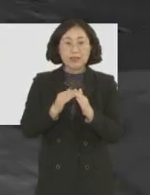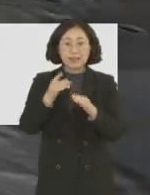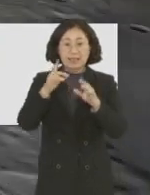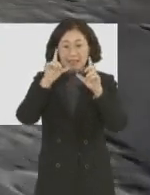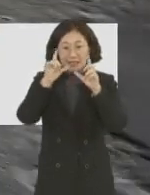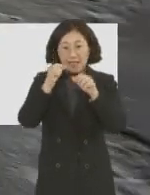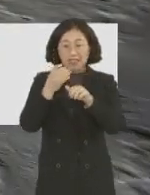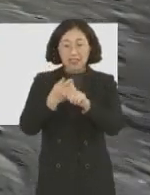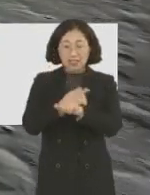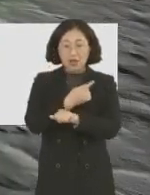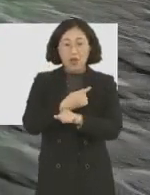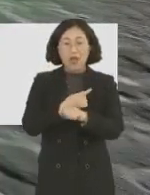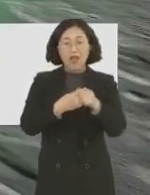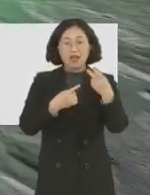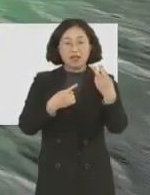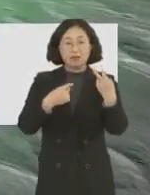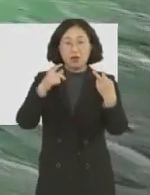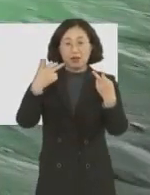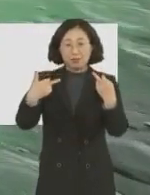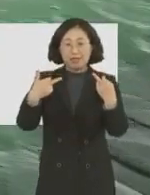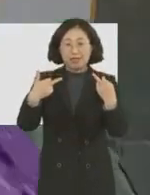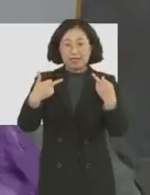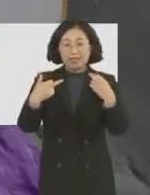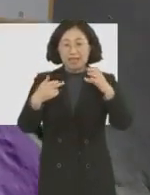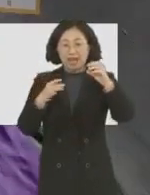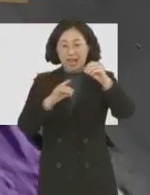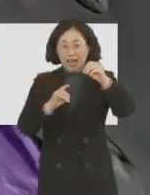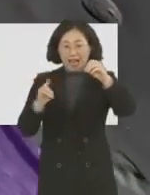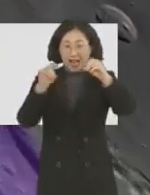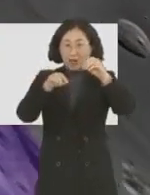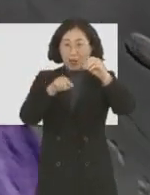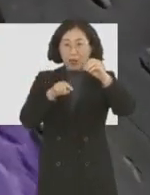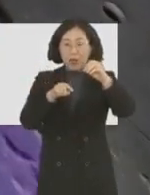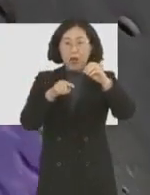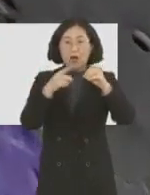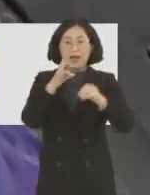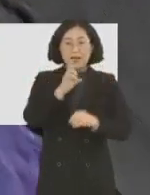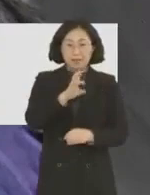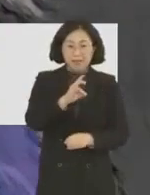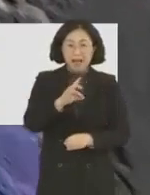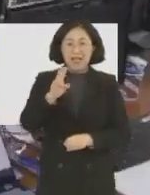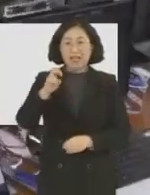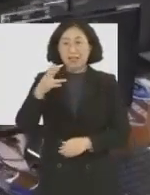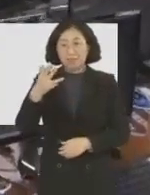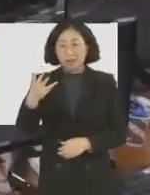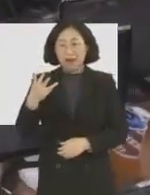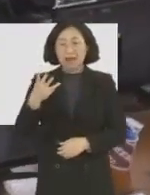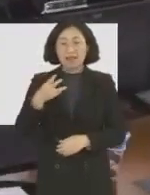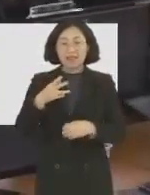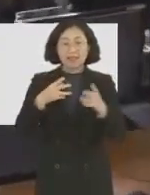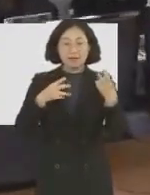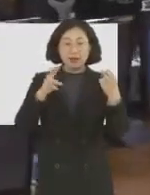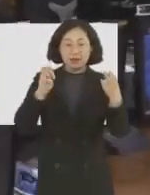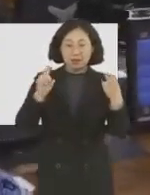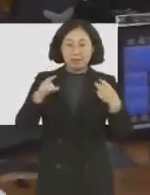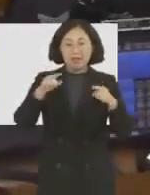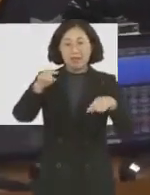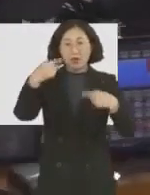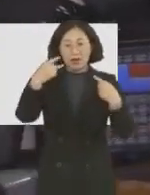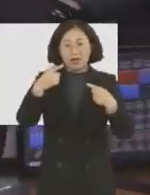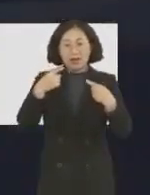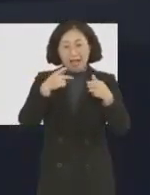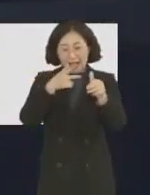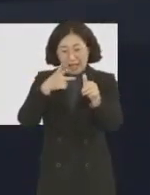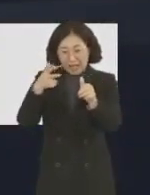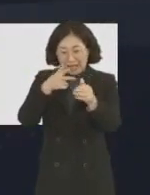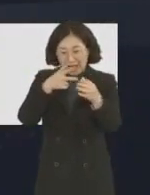외에도 지난해 12월 17일 괴도진입 기동 이후 12월 24일과 28일 31일 1월 1일에